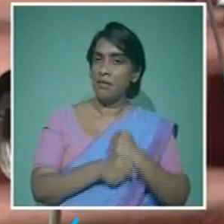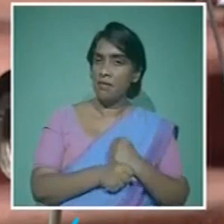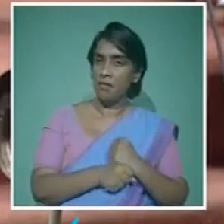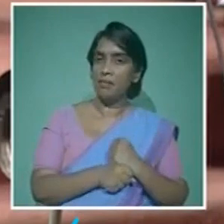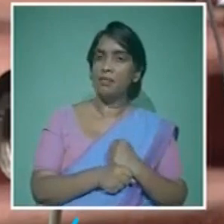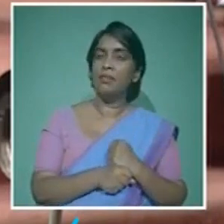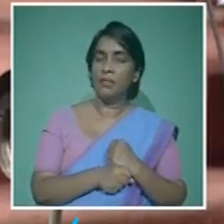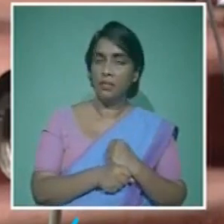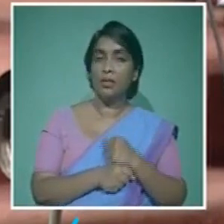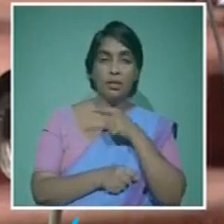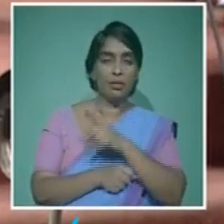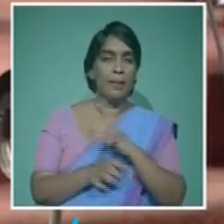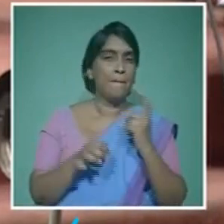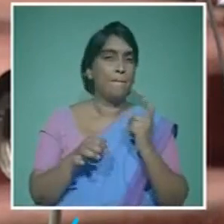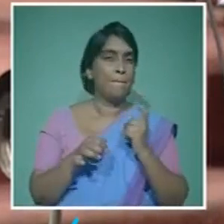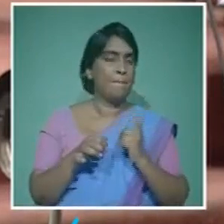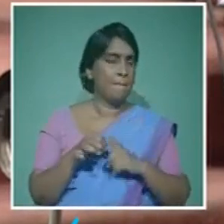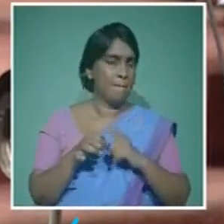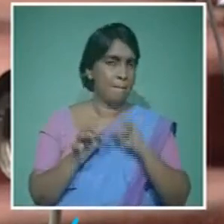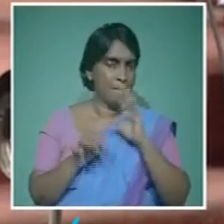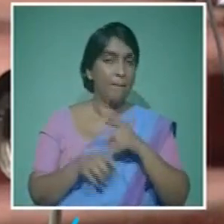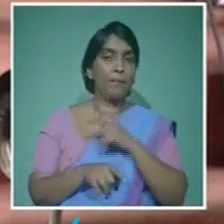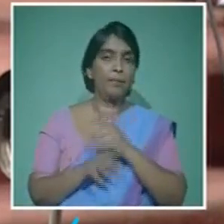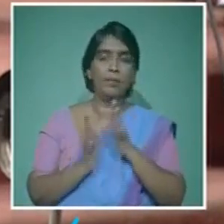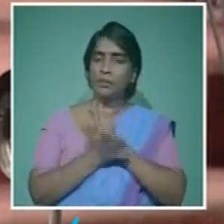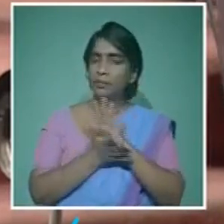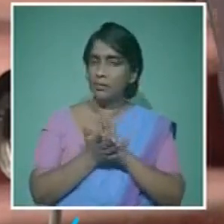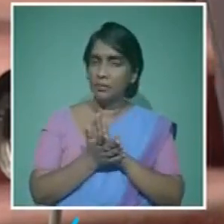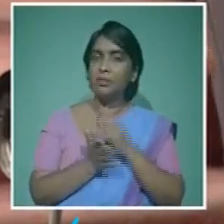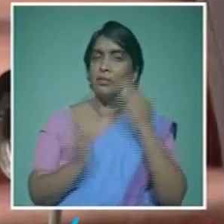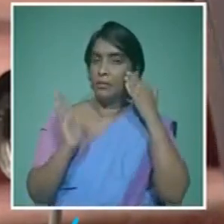அவர்களுக்கு கிடையாது. அவைகளை செய்வதிலே மிக கவனமாகவே இருக்கின்றார்கள்,